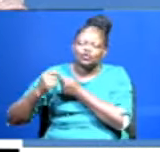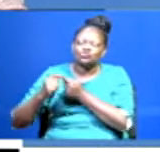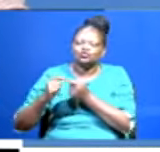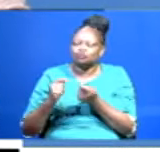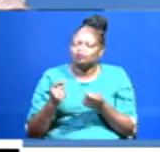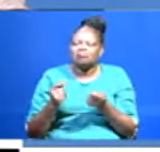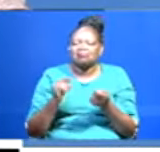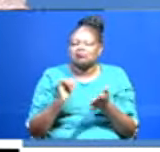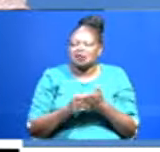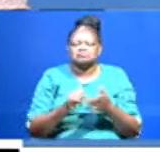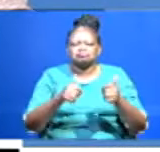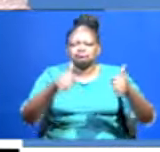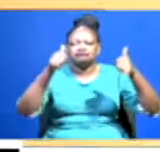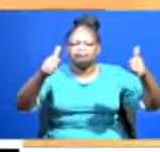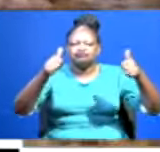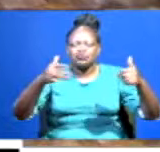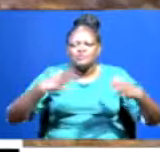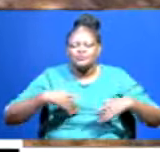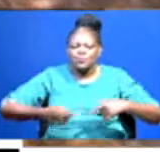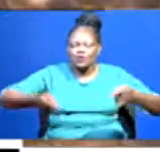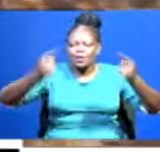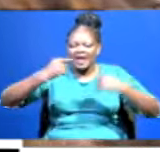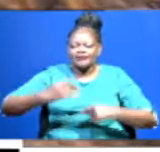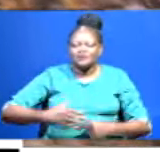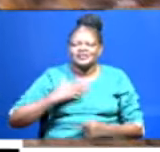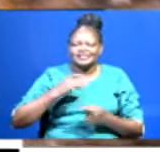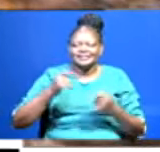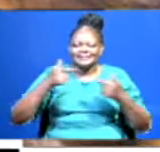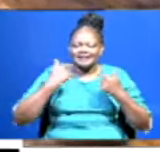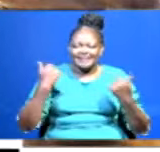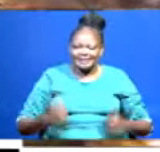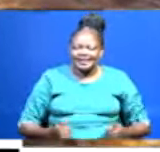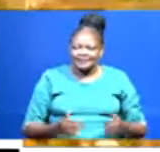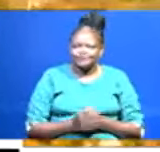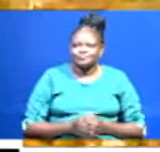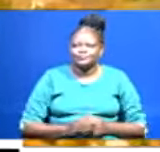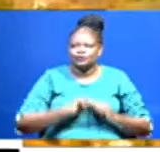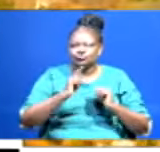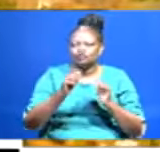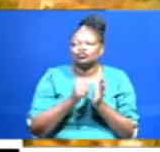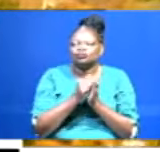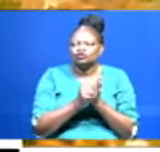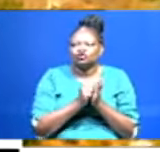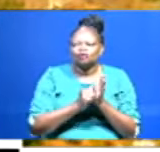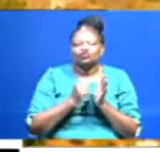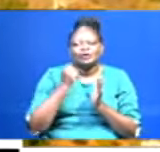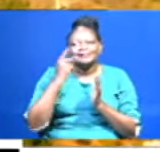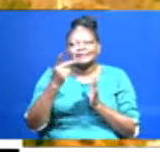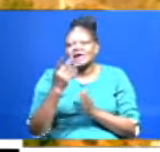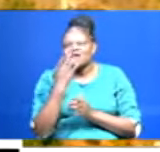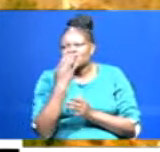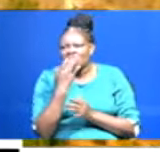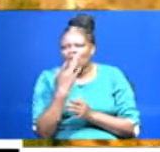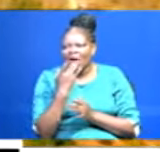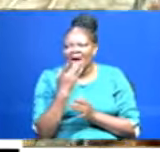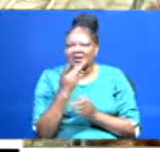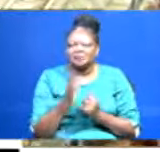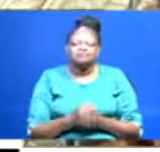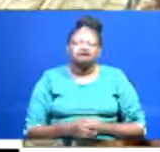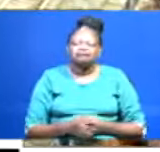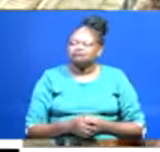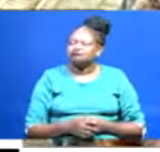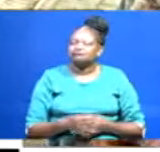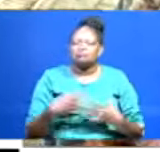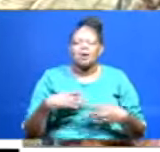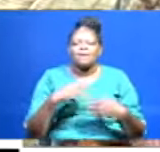kati ya watalii nchini China. Kupanda treni kwenda kuangalia maua kumekuwa ni mtindo kwa